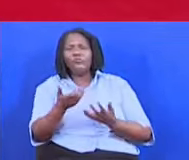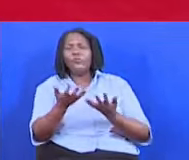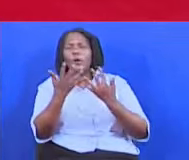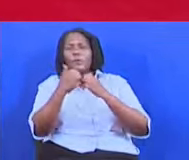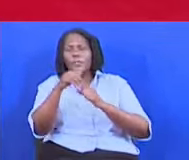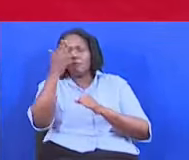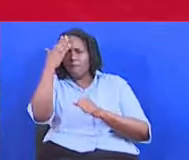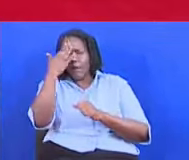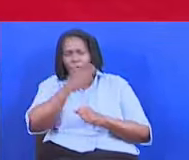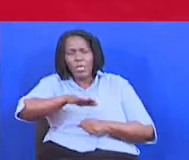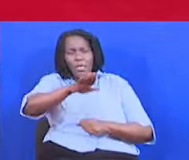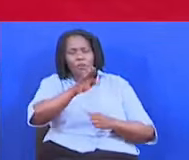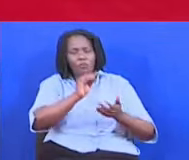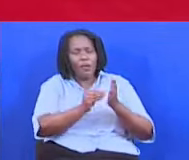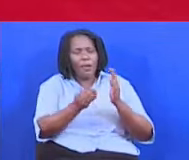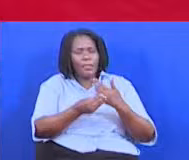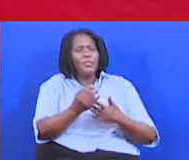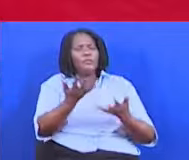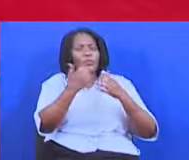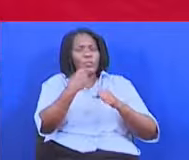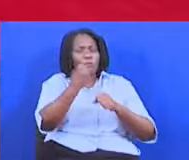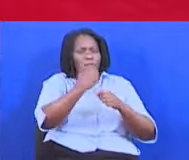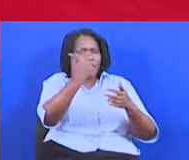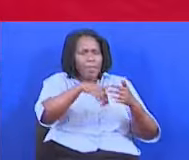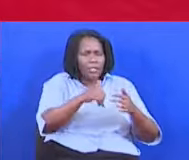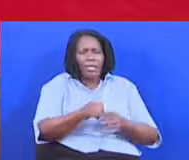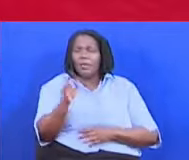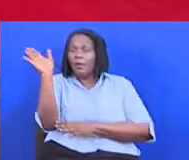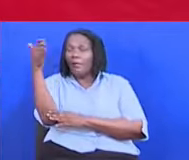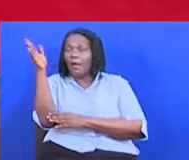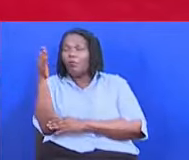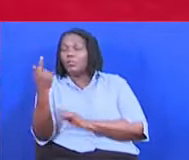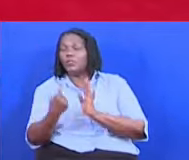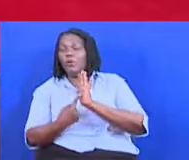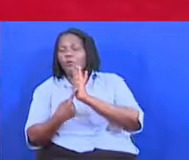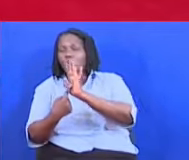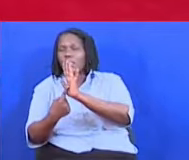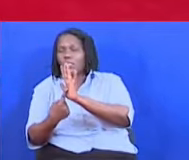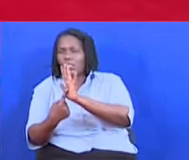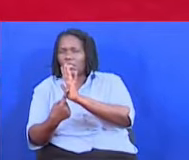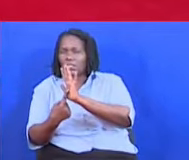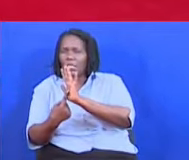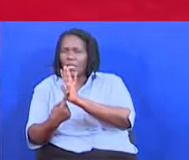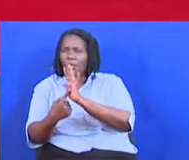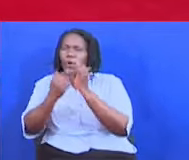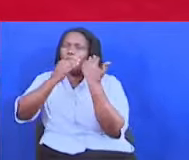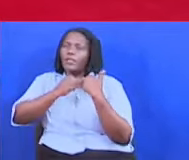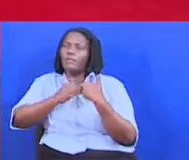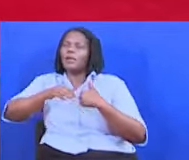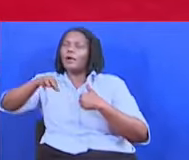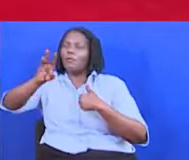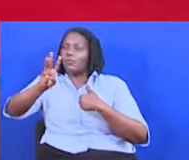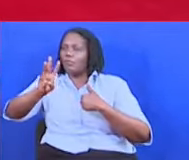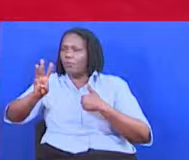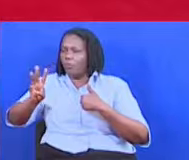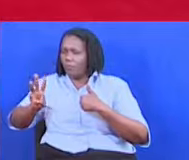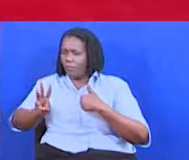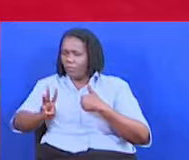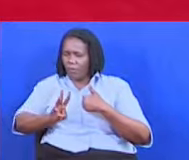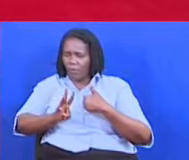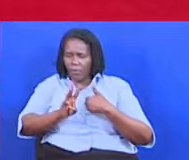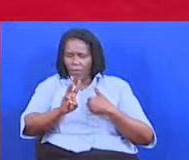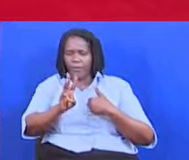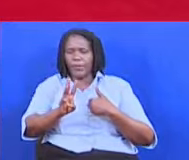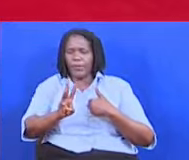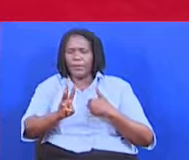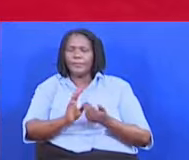analoweza kufanyia biashara, na balozi iweze kuonyesha na kuonekana inawajibika kwenye eneo gani, ili kwa pamoja tuweze kufanikisha